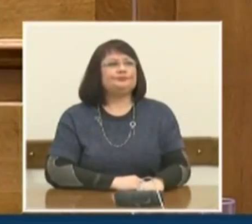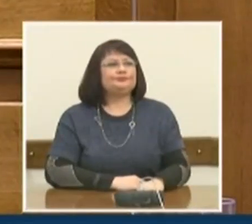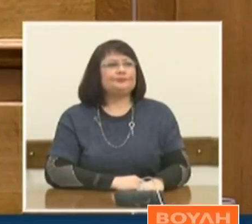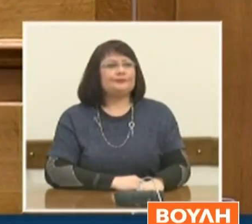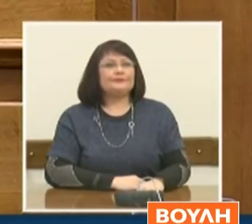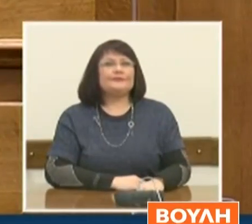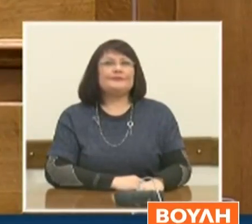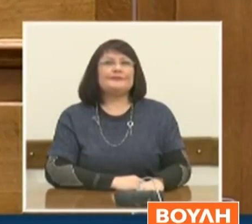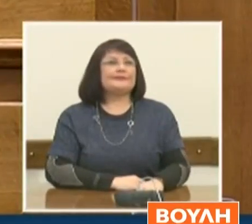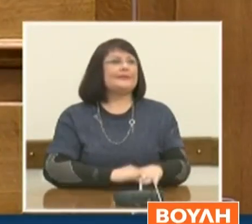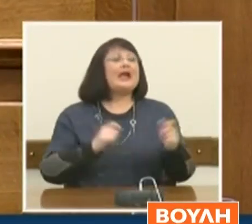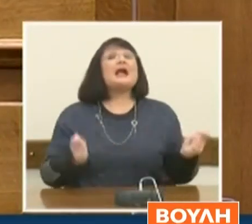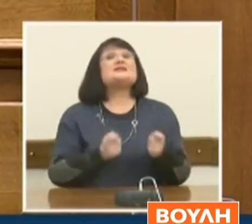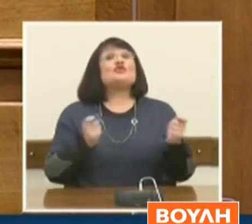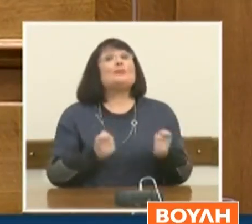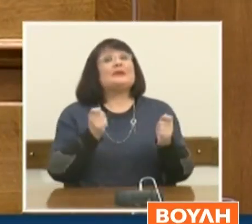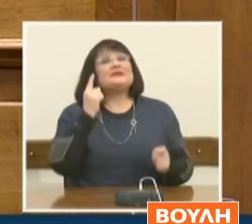Αξιοποιήσατε την πανδημία